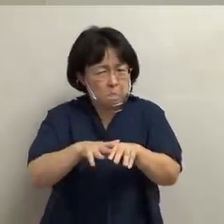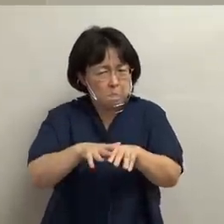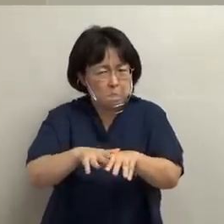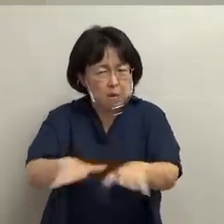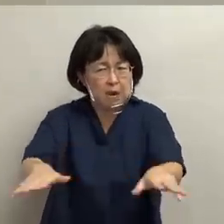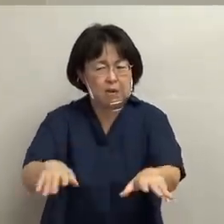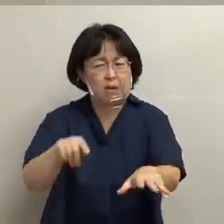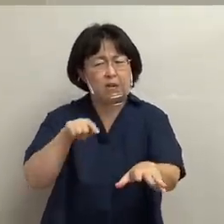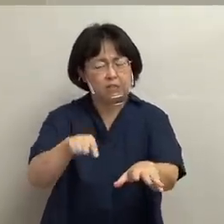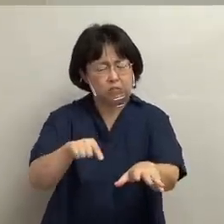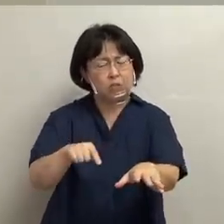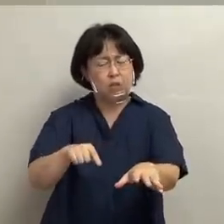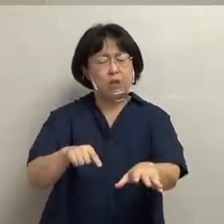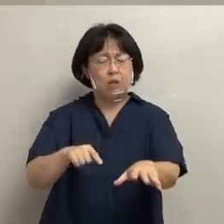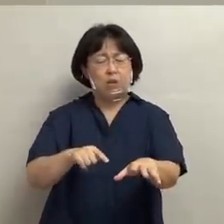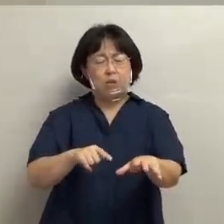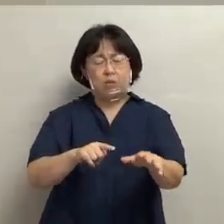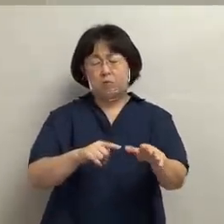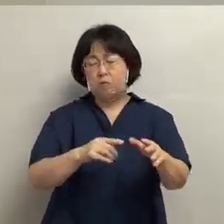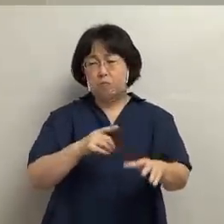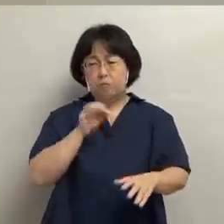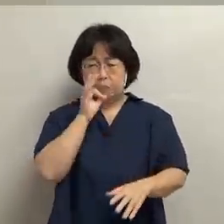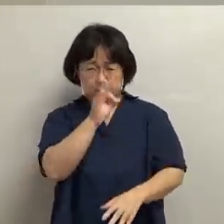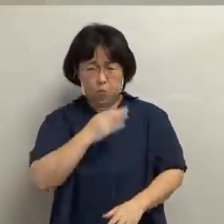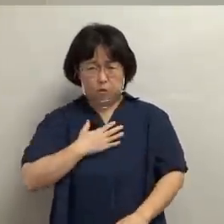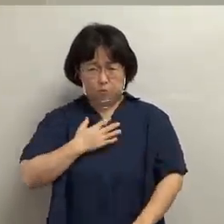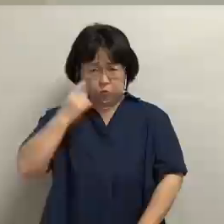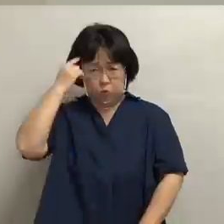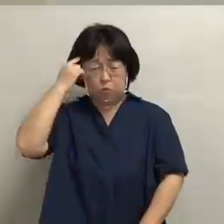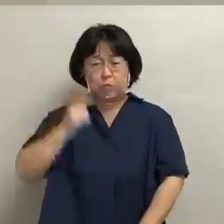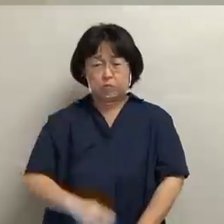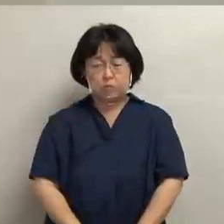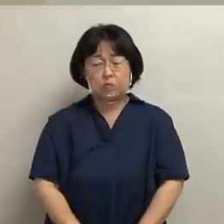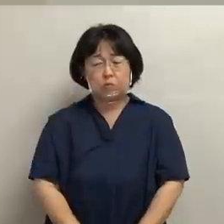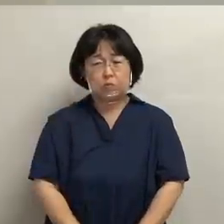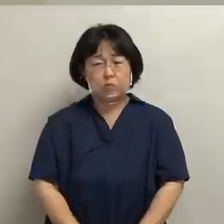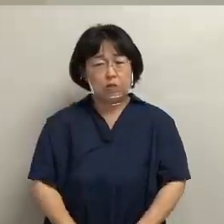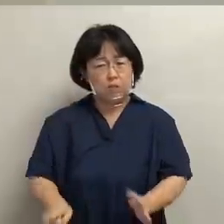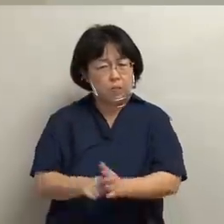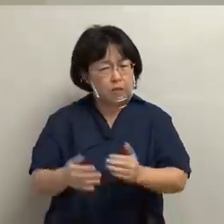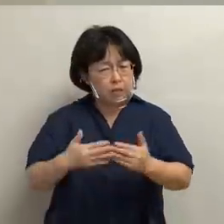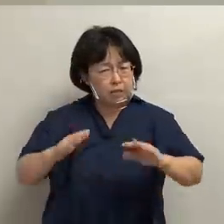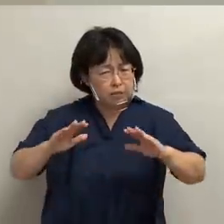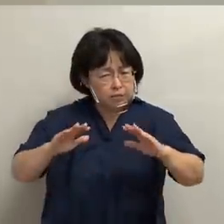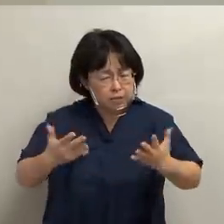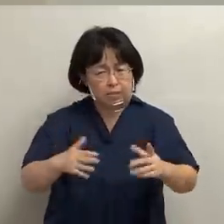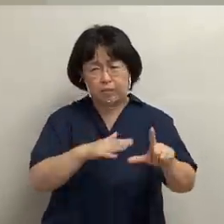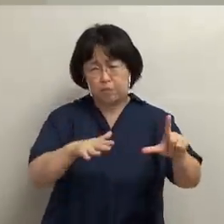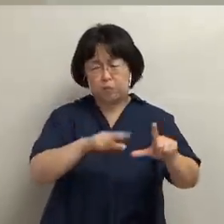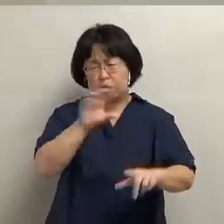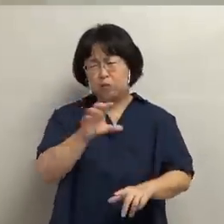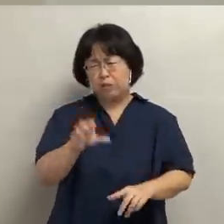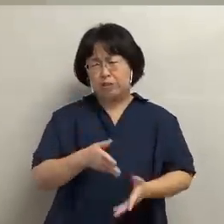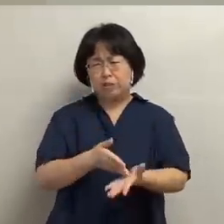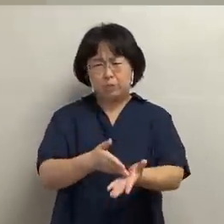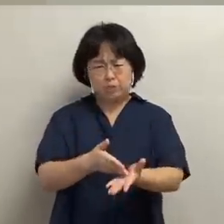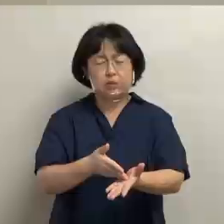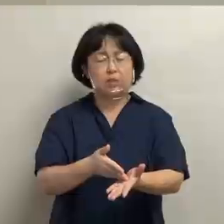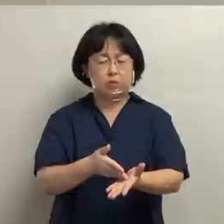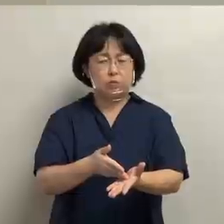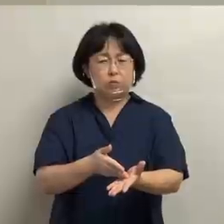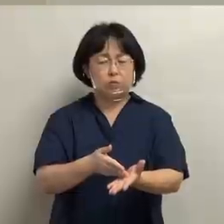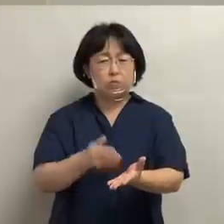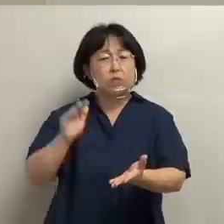この氷河示していると思います現在今まで経験したことのないレベルと何度も申し上げましたがあの